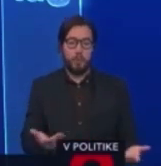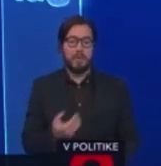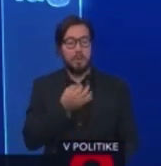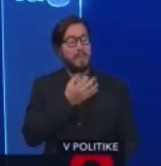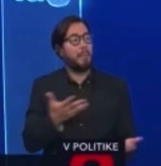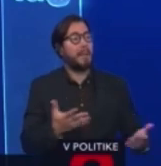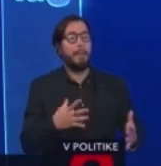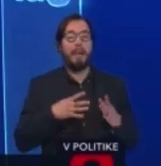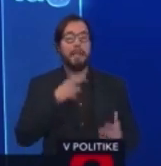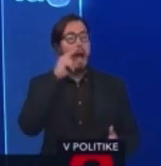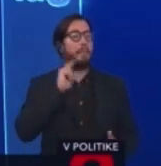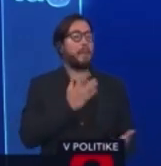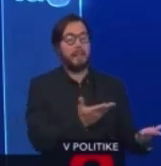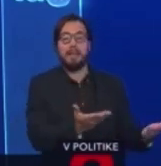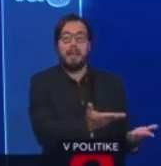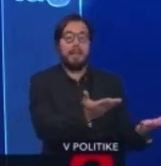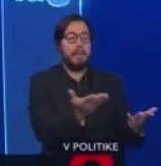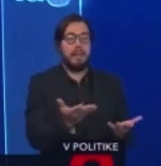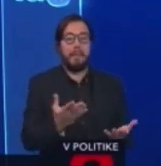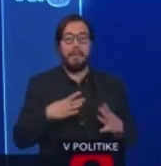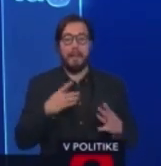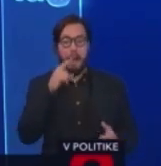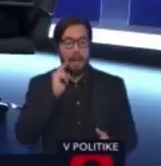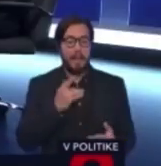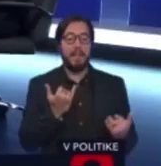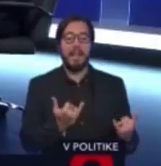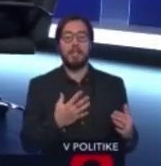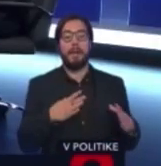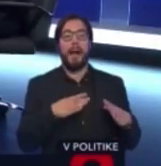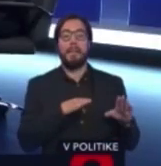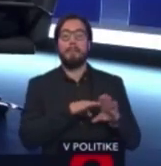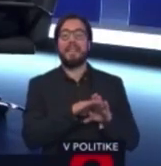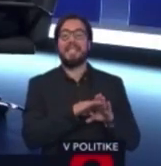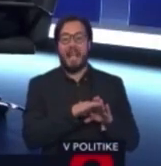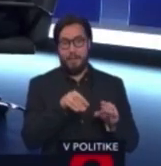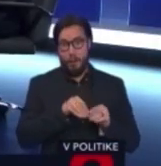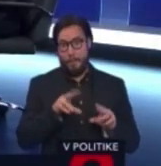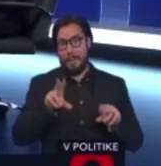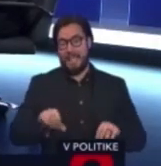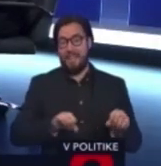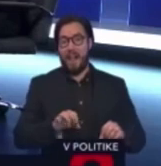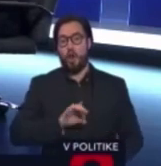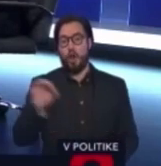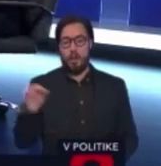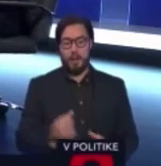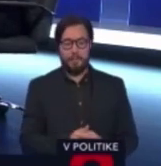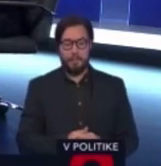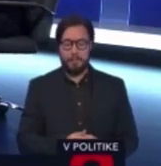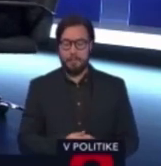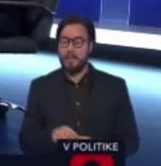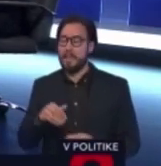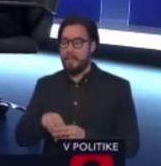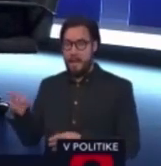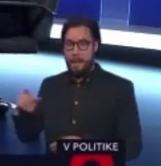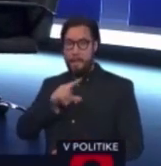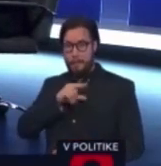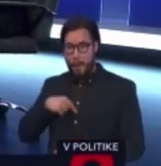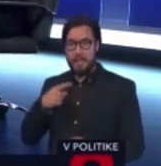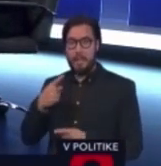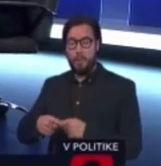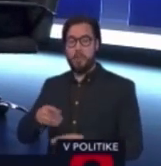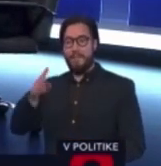kde je pán hamran Kde je pán hamran A kde je terajší pán minister poverený premiér od čiže vy by ste poslali Na južnú hranicu vojakov aj policajtov